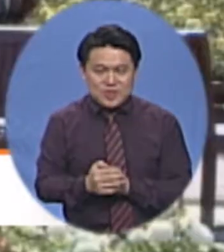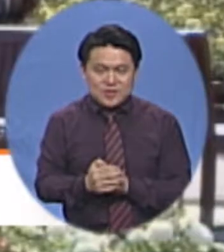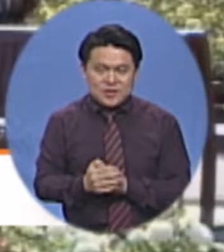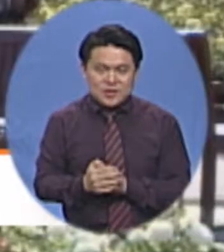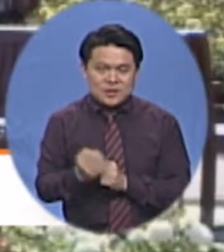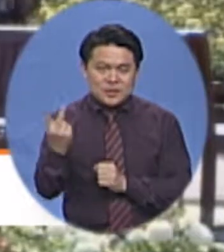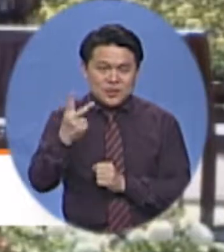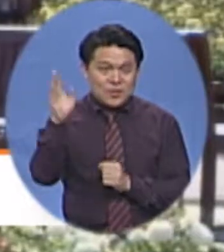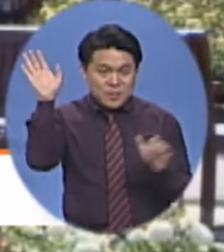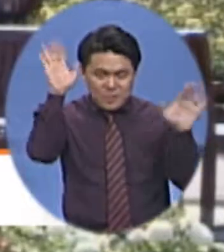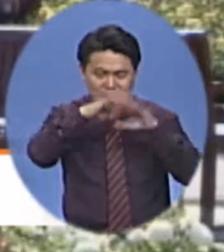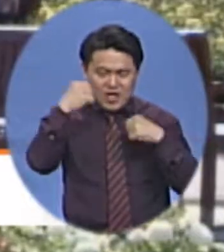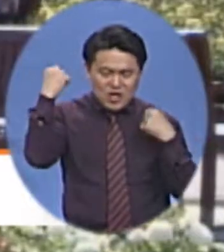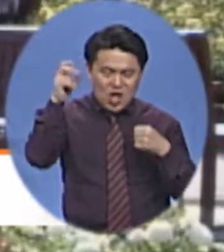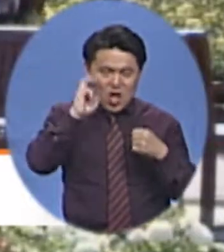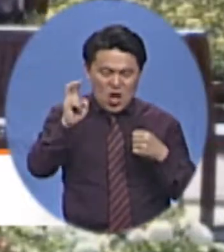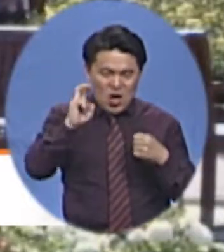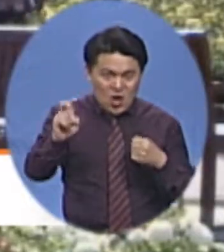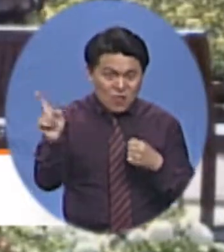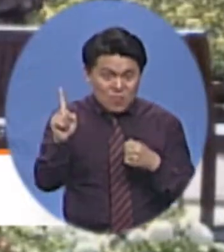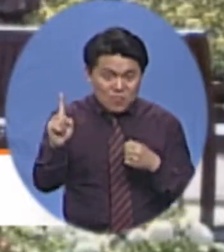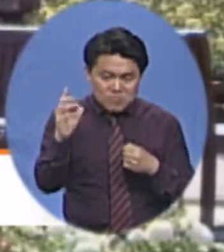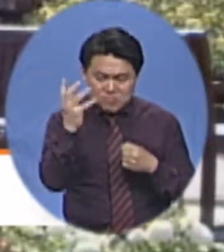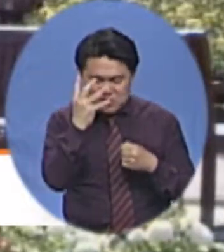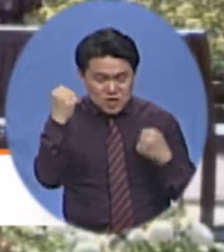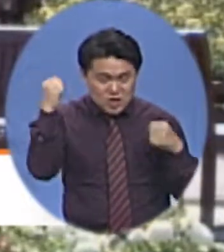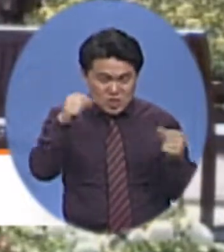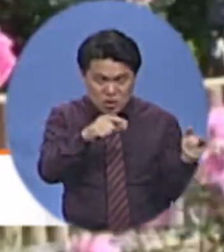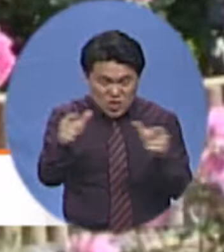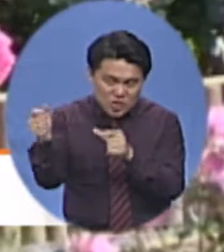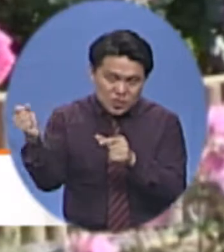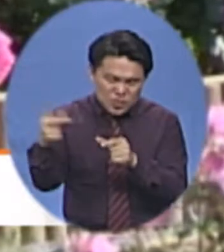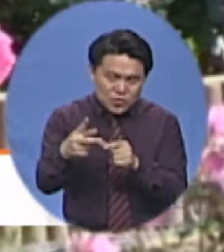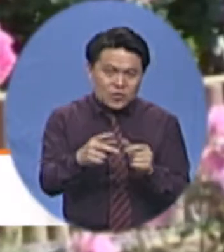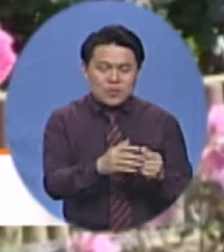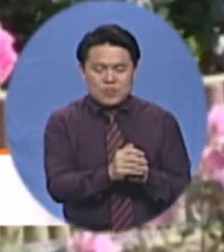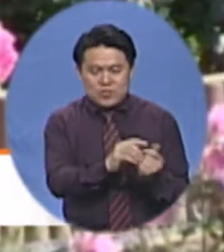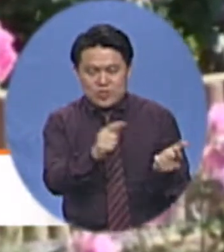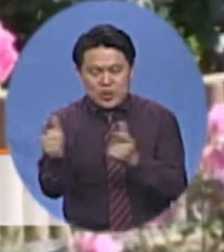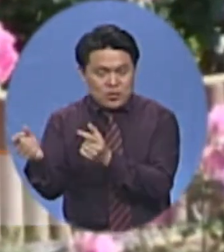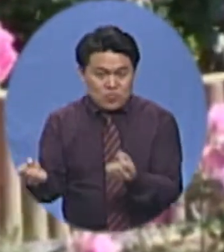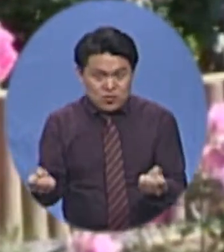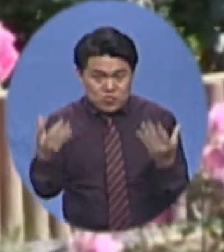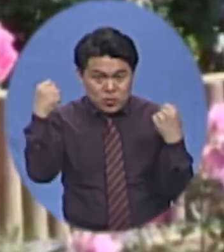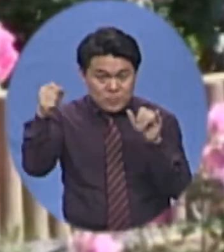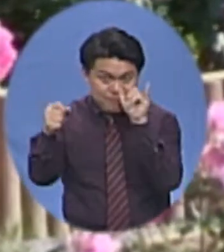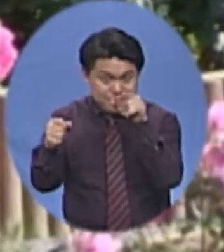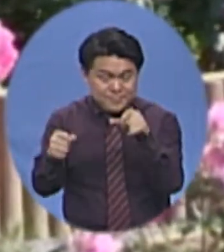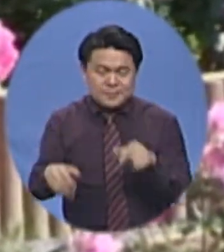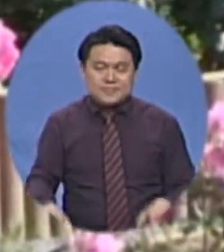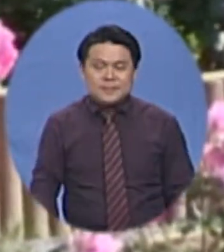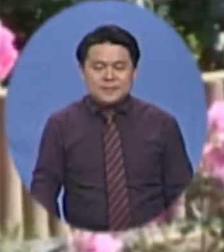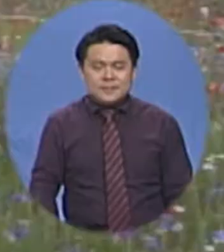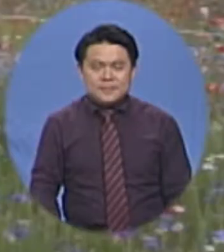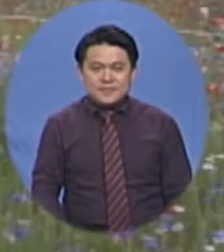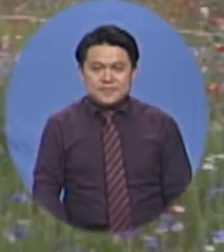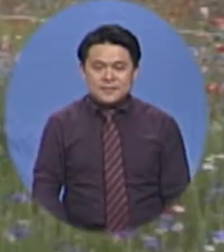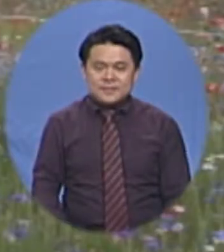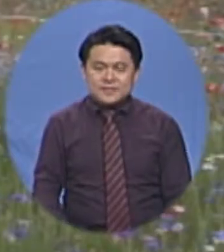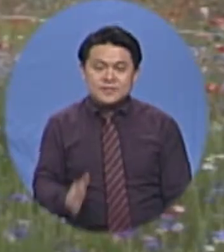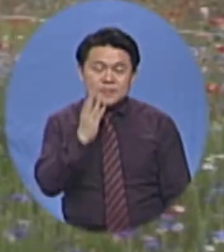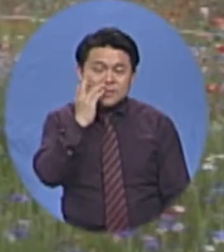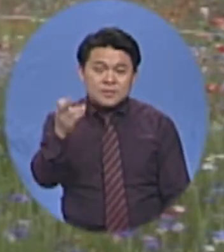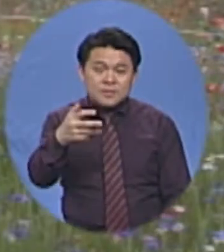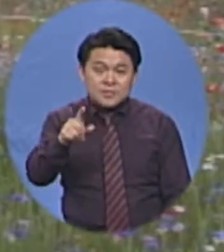밤 뮤지컬 콘서트, 팬텀싱어 스페셜 공연, 로즈 관악제 등 다양한 공연을 만날 수 있습니다.